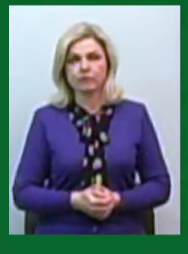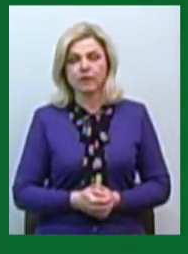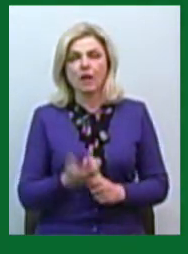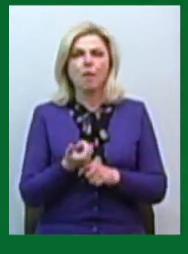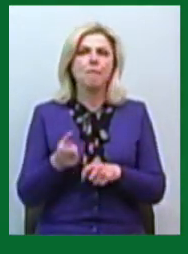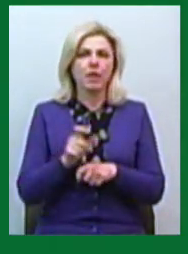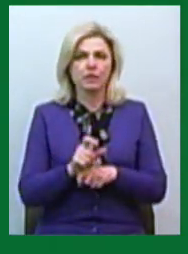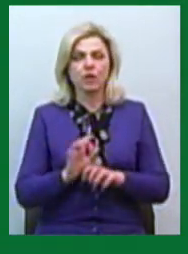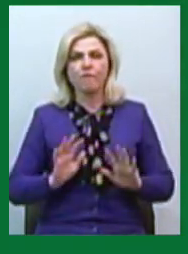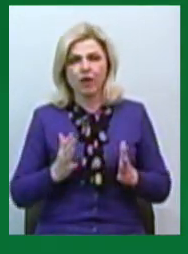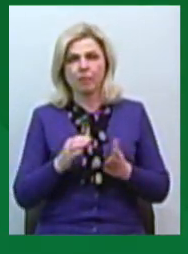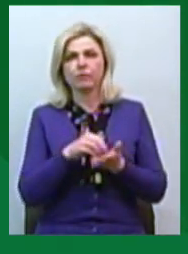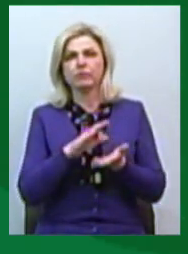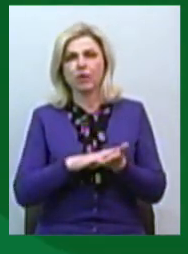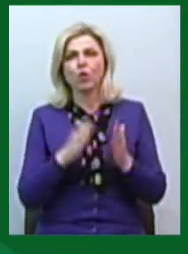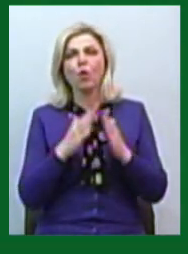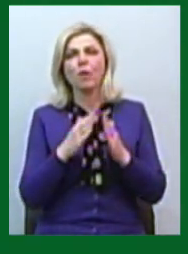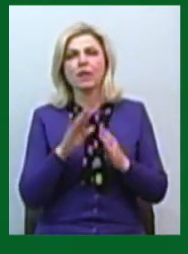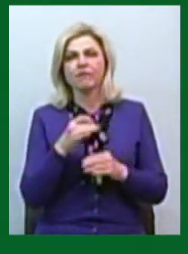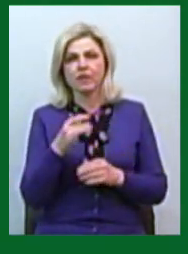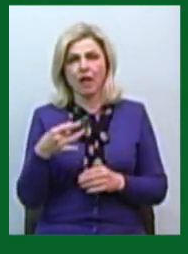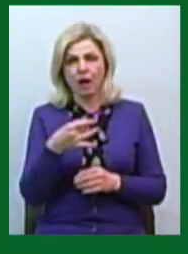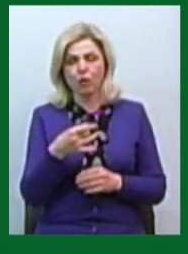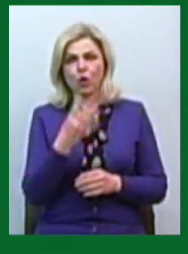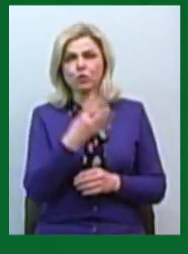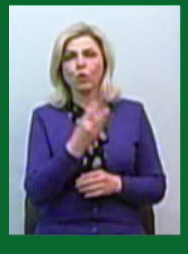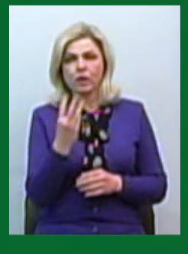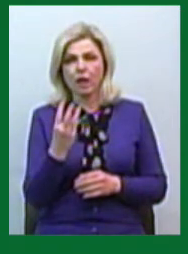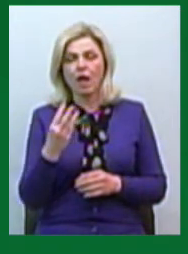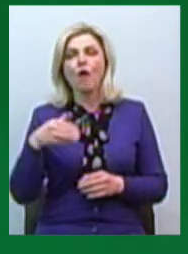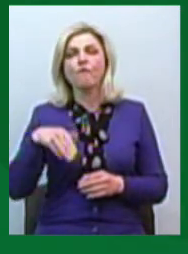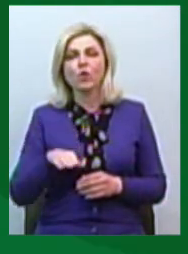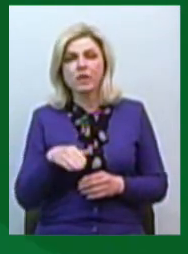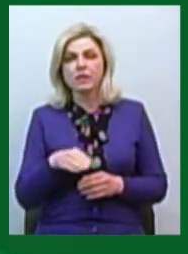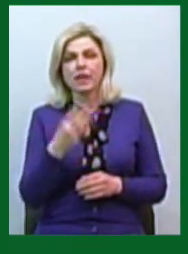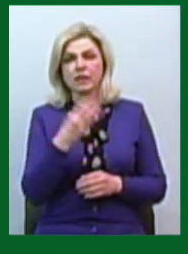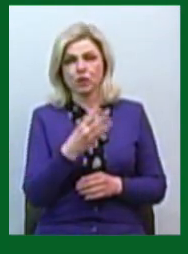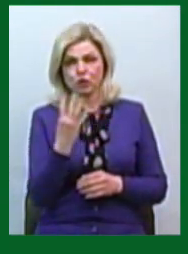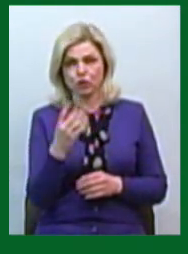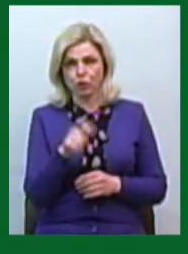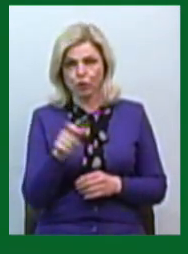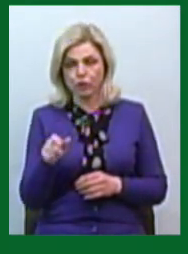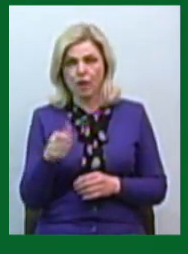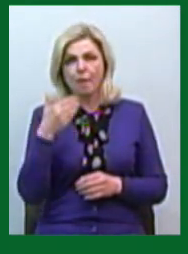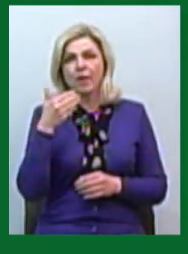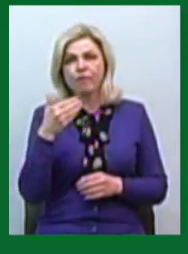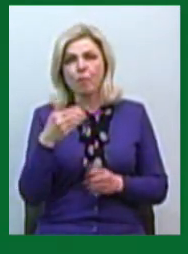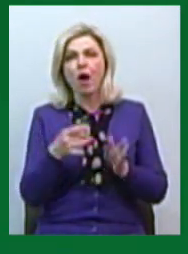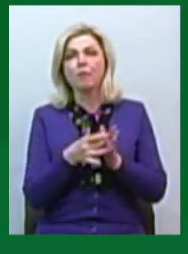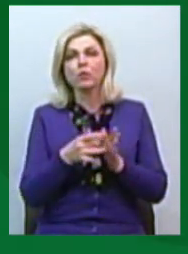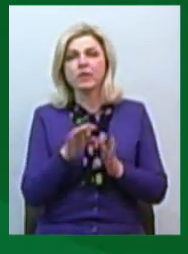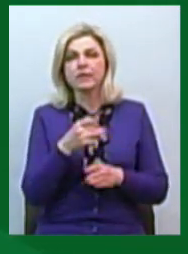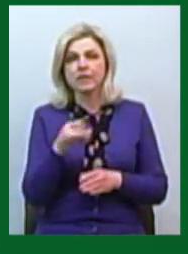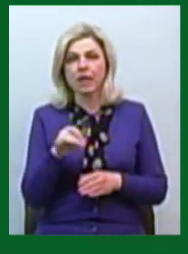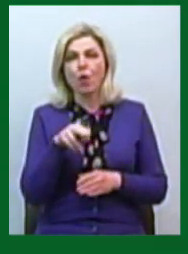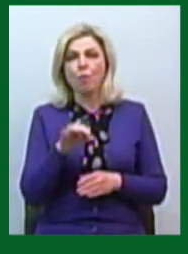Найбільше випадків зафіксовано у Доманівському районі – 43. У Вознесенському захворіли 34 людини. У Первомайську та Варбузинському районі – по